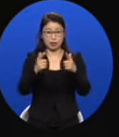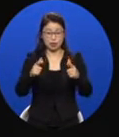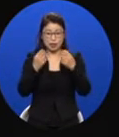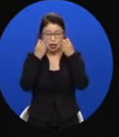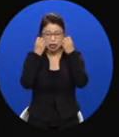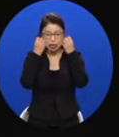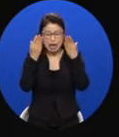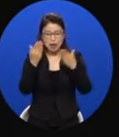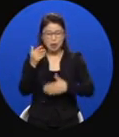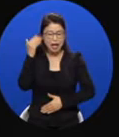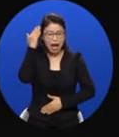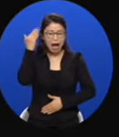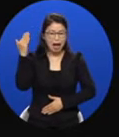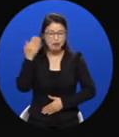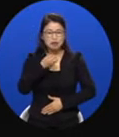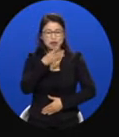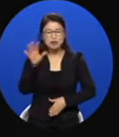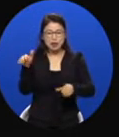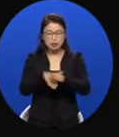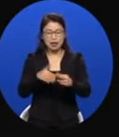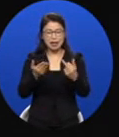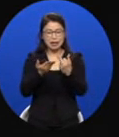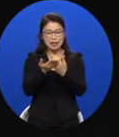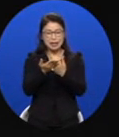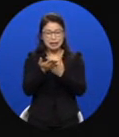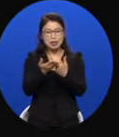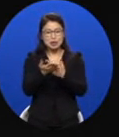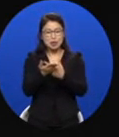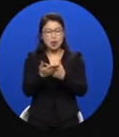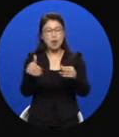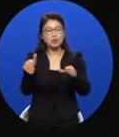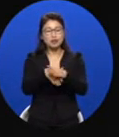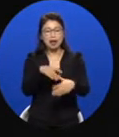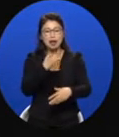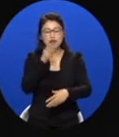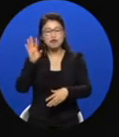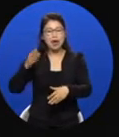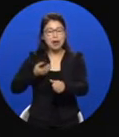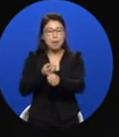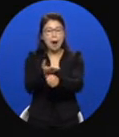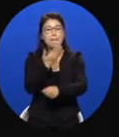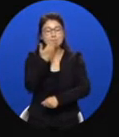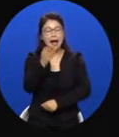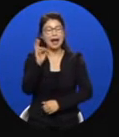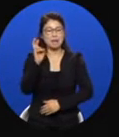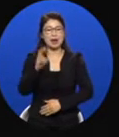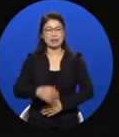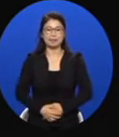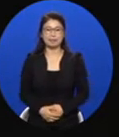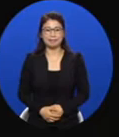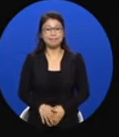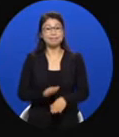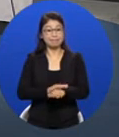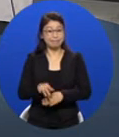한류를 새로운 뭐 제주류를 만들 수 있겠구나 이런 생각을 합니다. 네, 잘 들었습니다. 이번에는 두